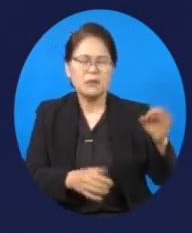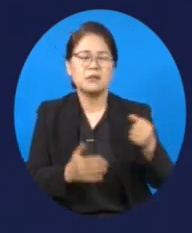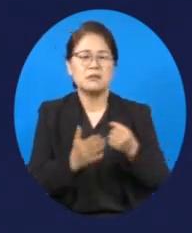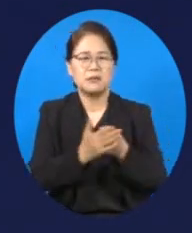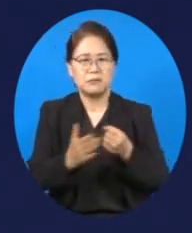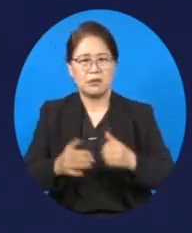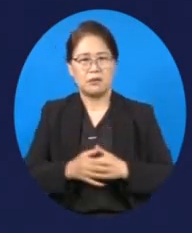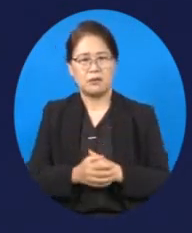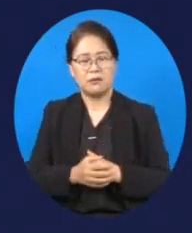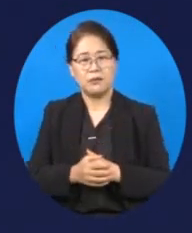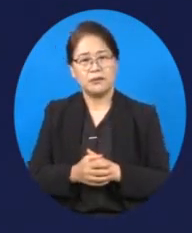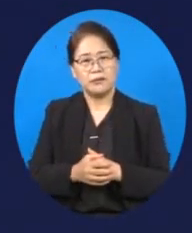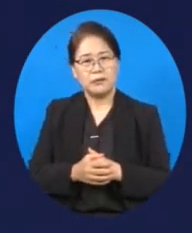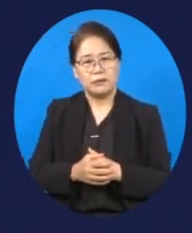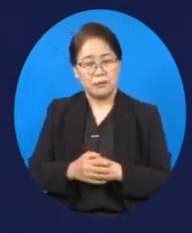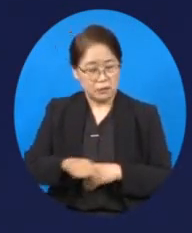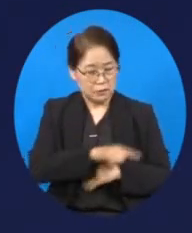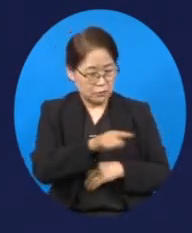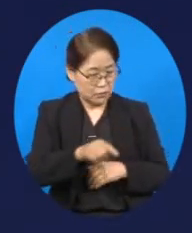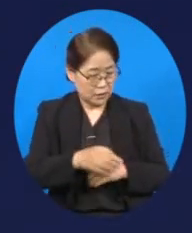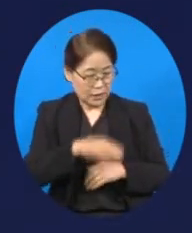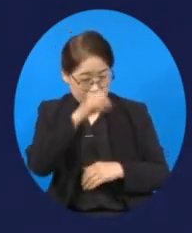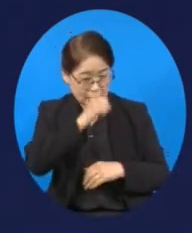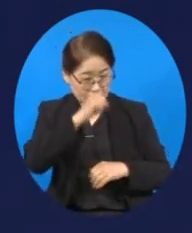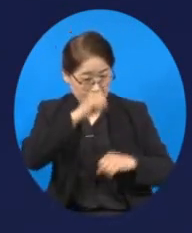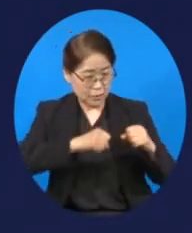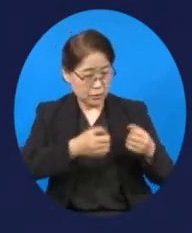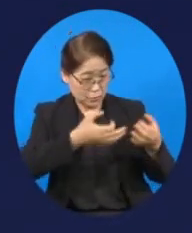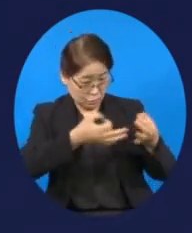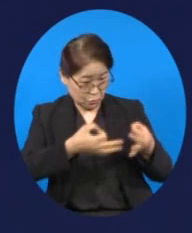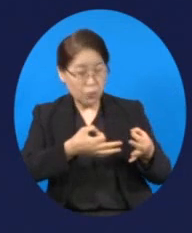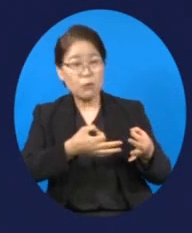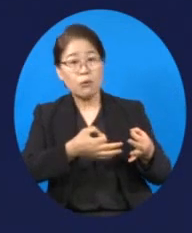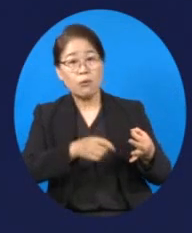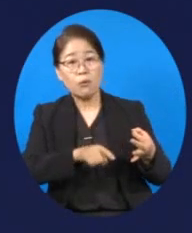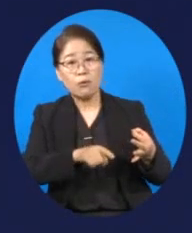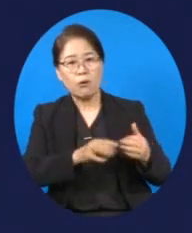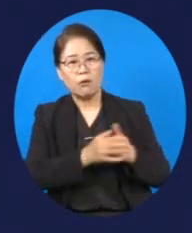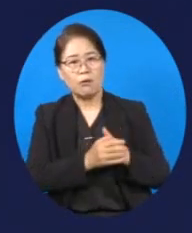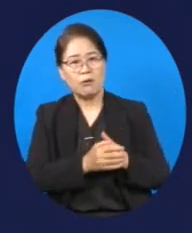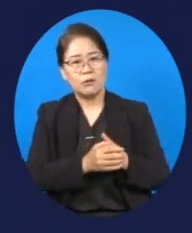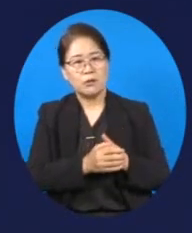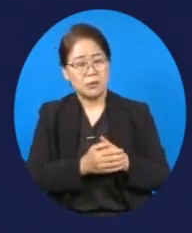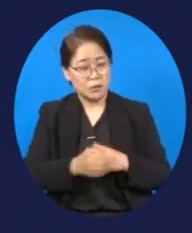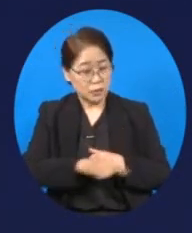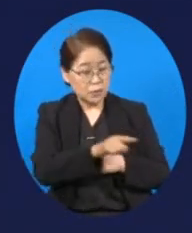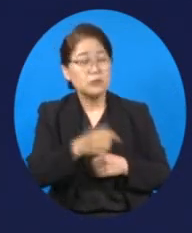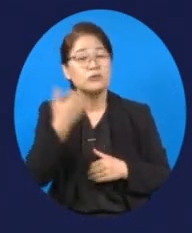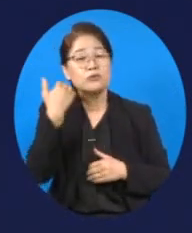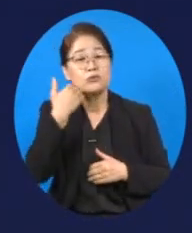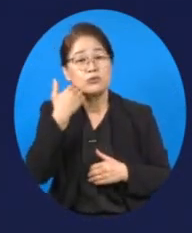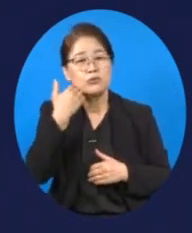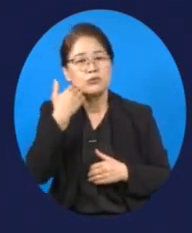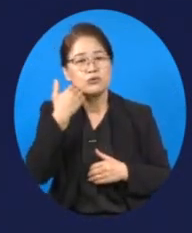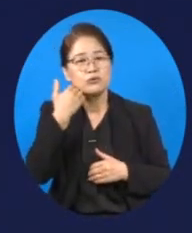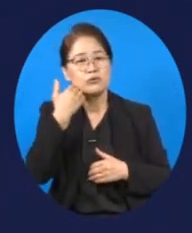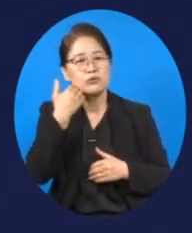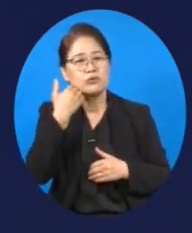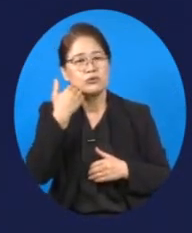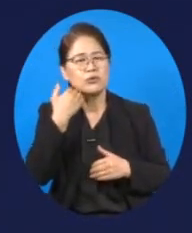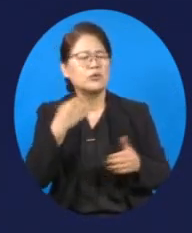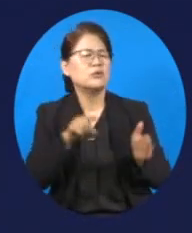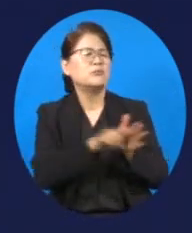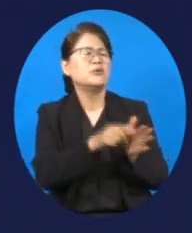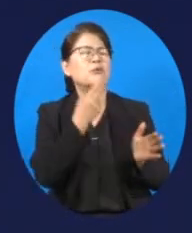그래서 그들로 너희 작가 행실을 보고 할 때에 여기서 그들이 누구냐 그러면요 예수 믿는 사람이 아니에요